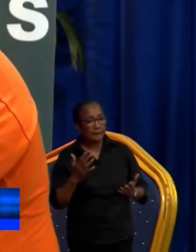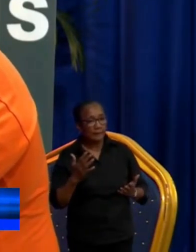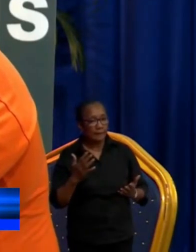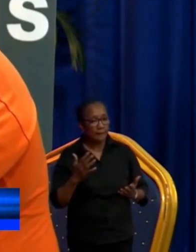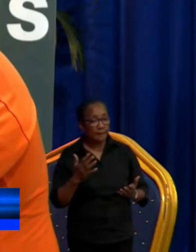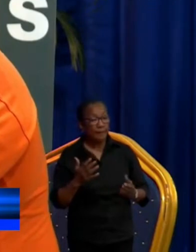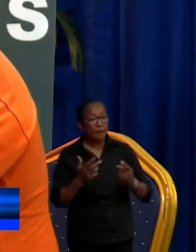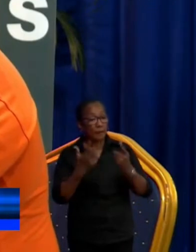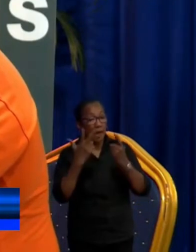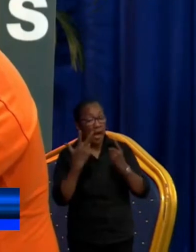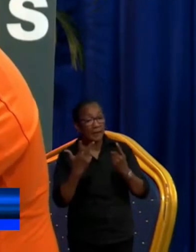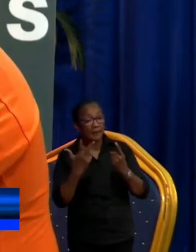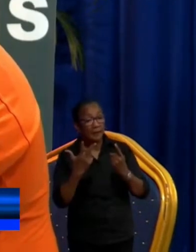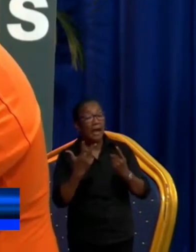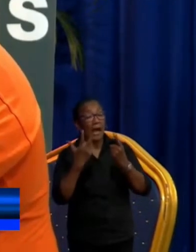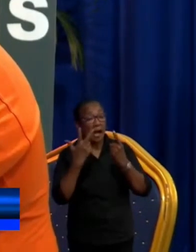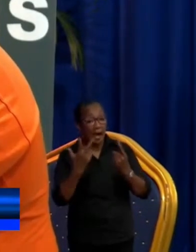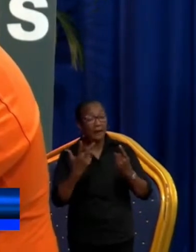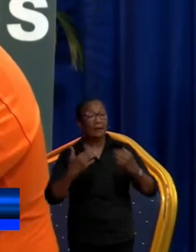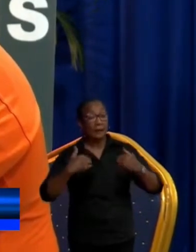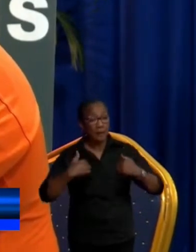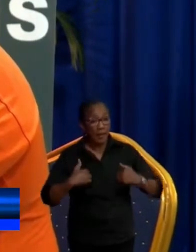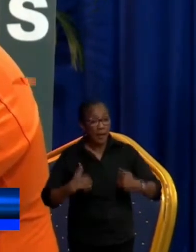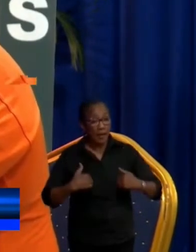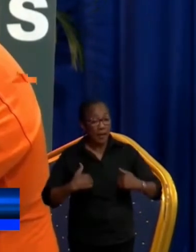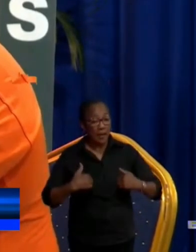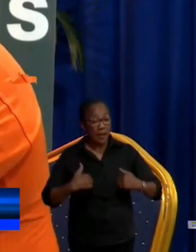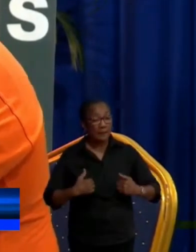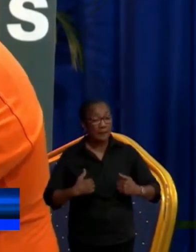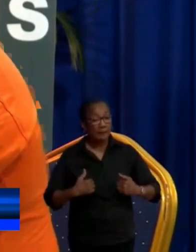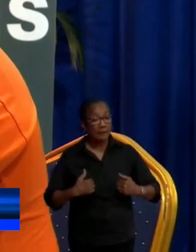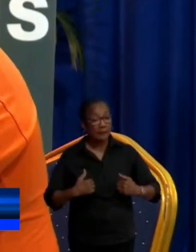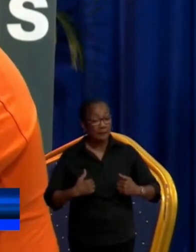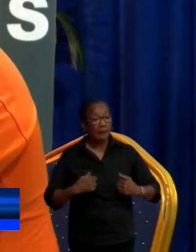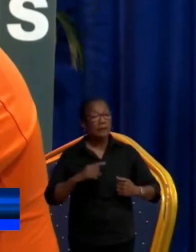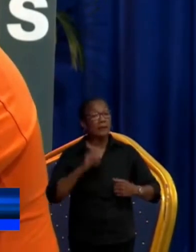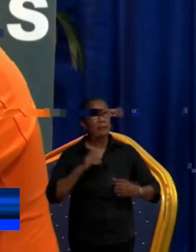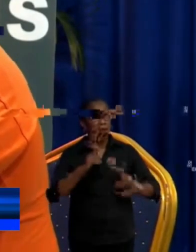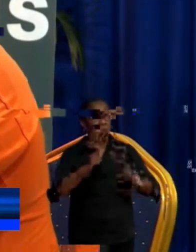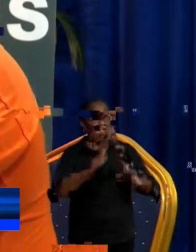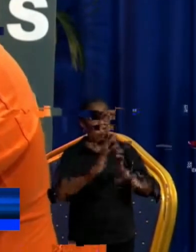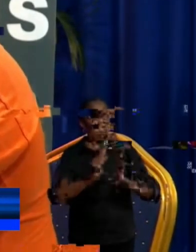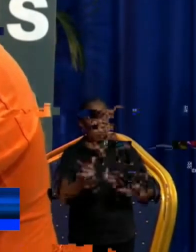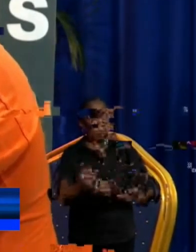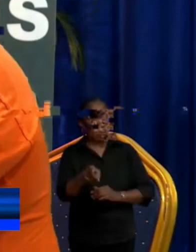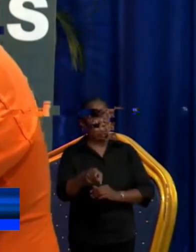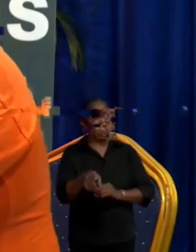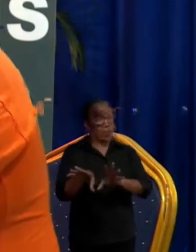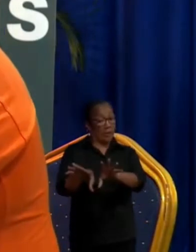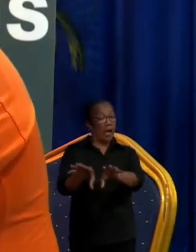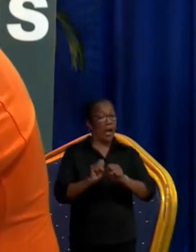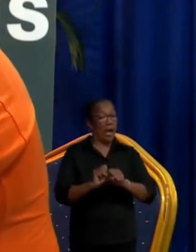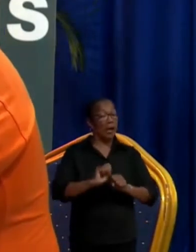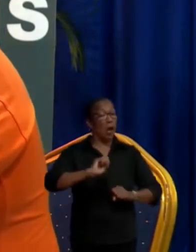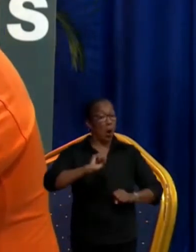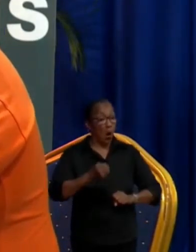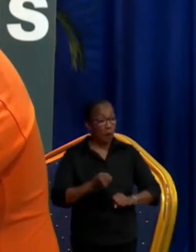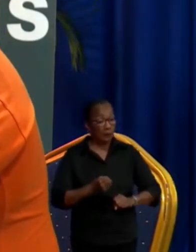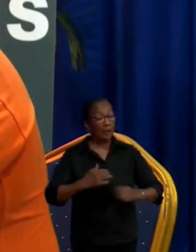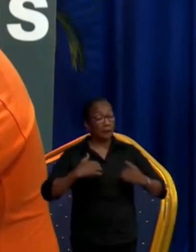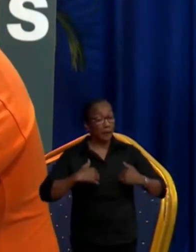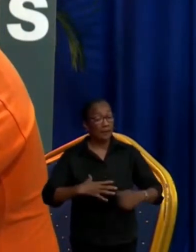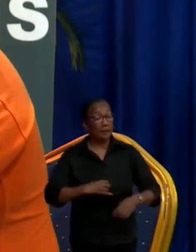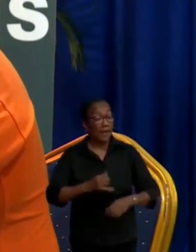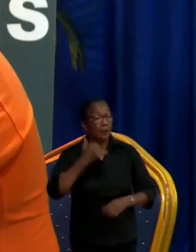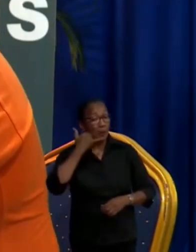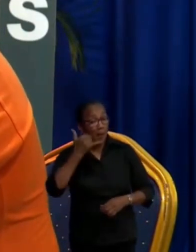6, 18. 18 mensen die wij op dit moment hebben afgehaald thuis, nadat wij meldingen hebben gehad. En